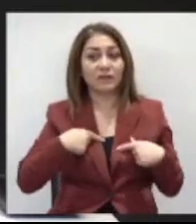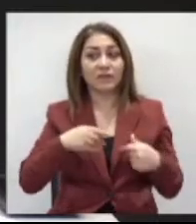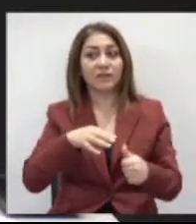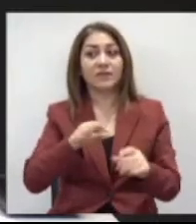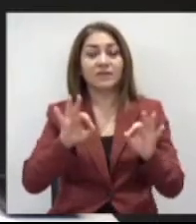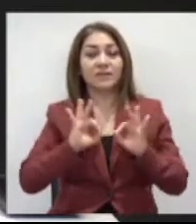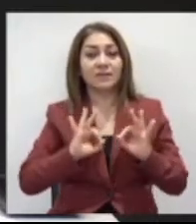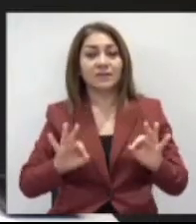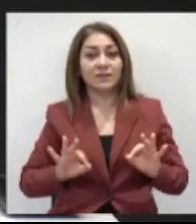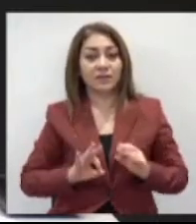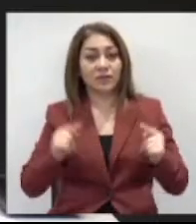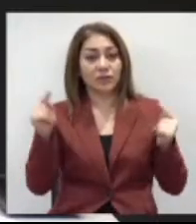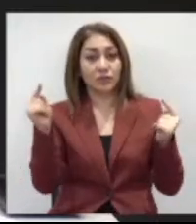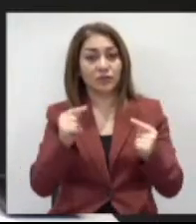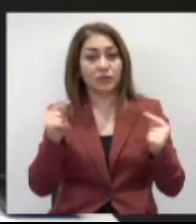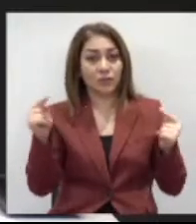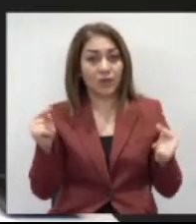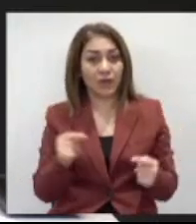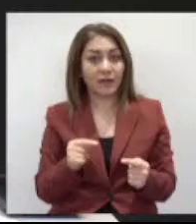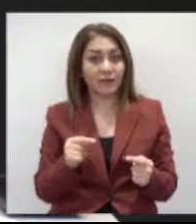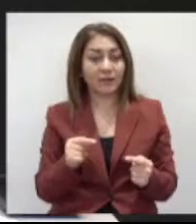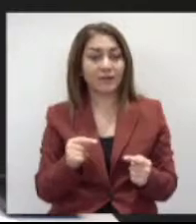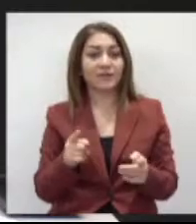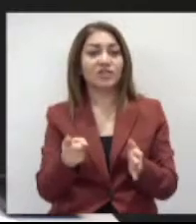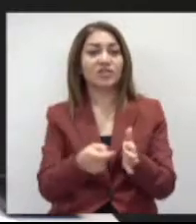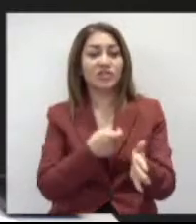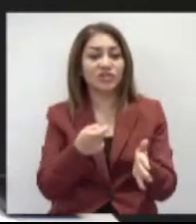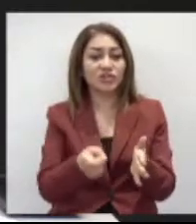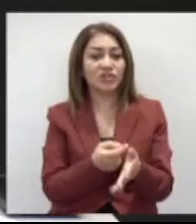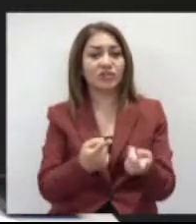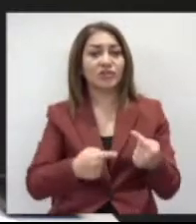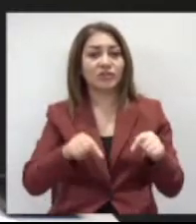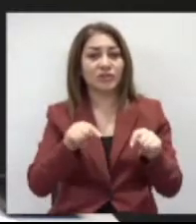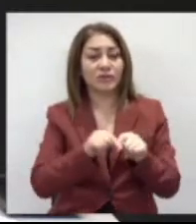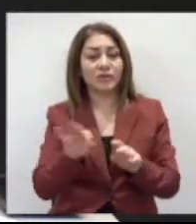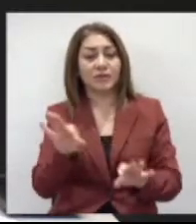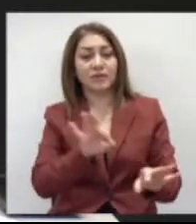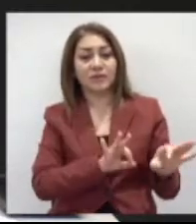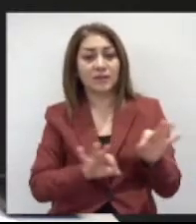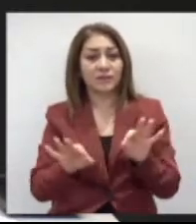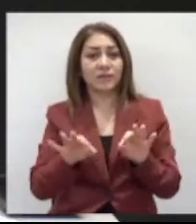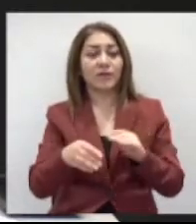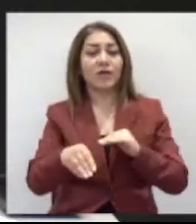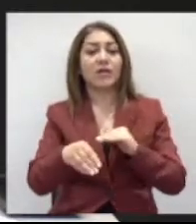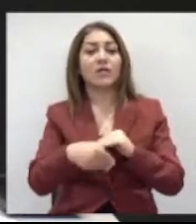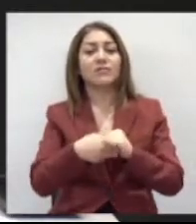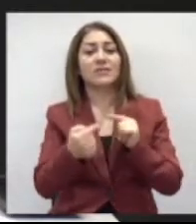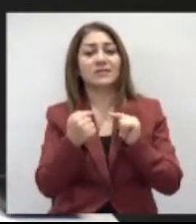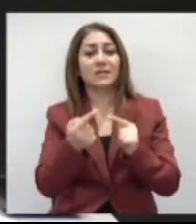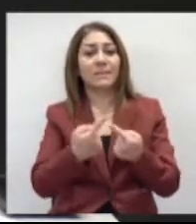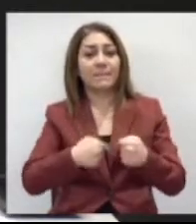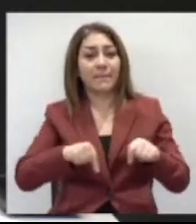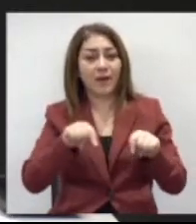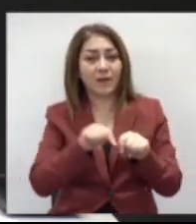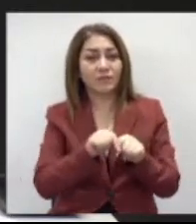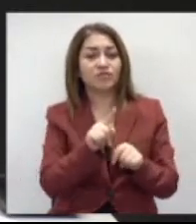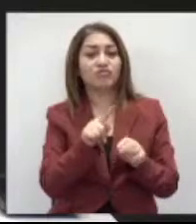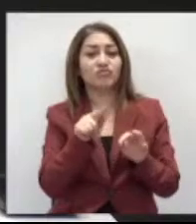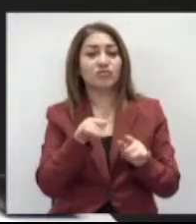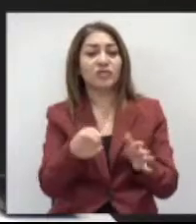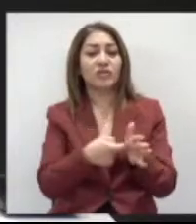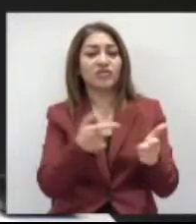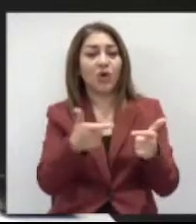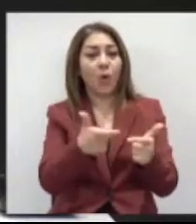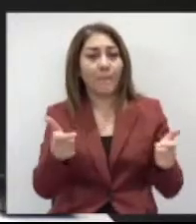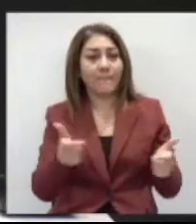դատախարությունը զուգահեռ նաև լրջագույն դերակատարությունն ունեն քնչական մարմինները, եւ այսօր մենք ձևավորել ենք հակակոռուպցիոն կոմիտե, գործում է քնչական